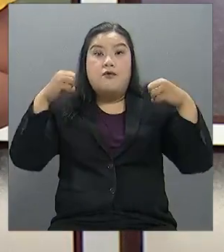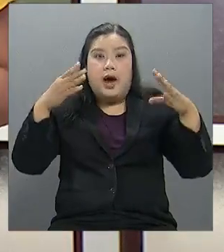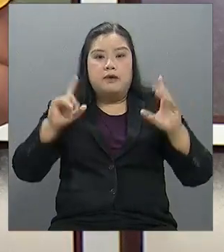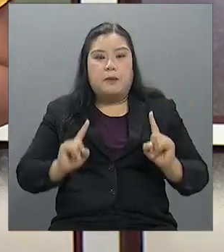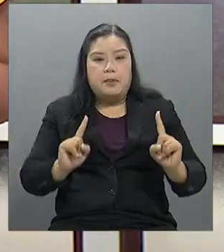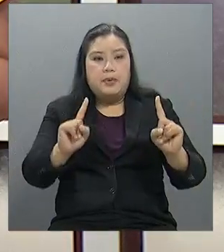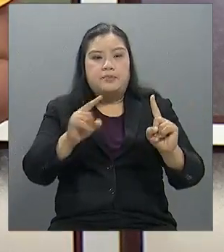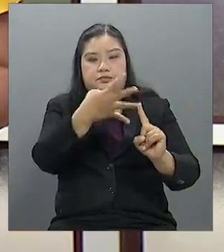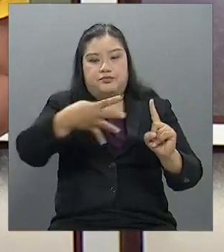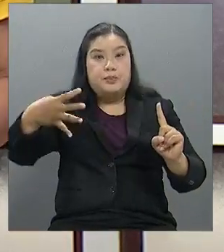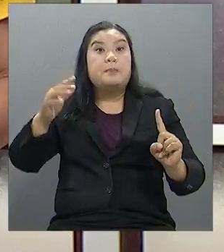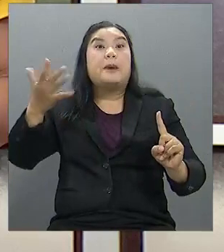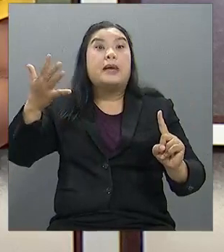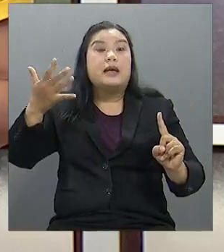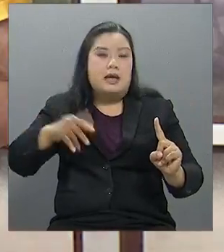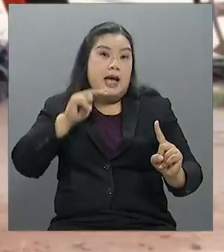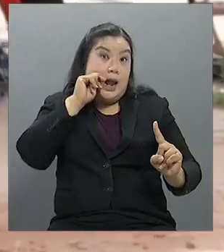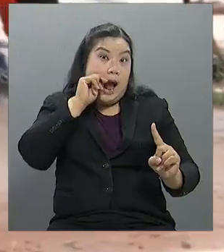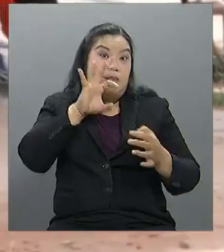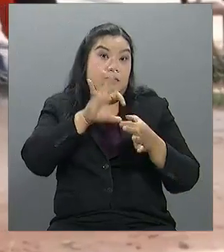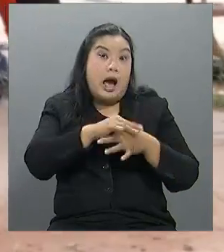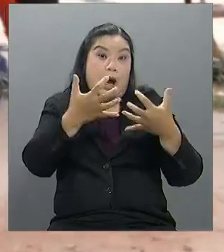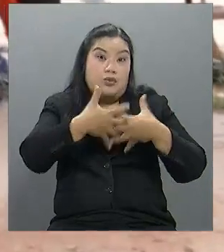ที่จังหวัดสุรินทร์ขอมาค่ะ